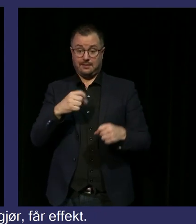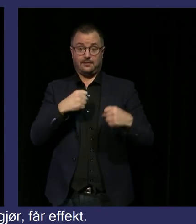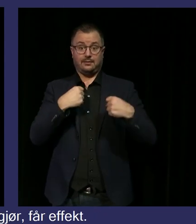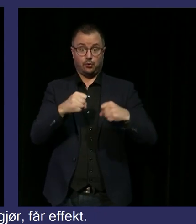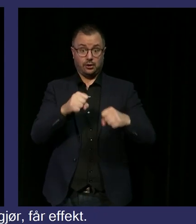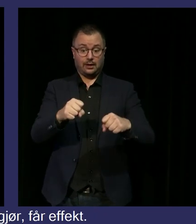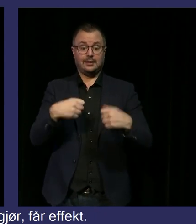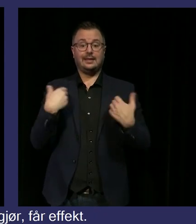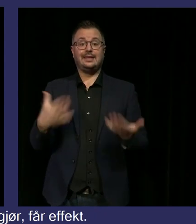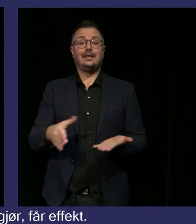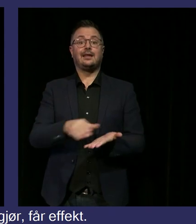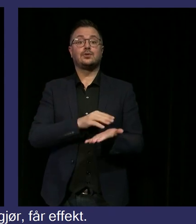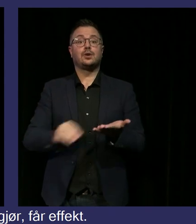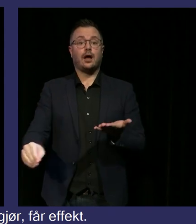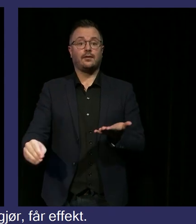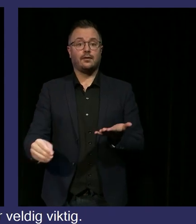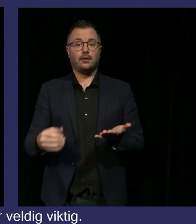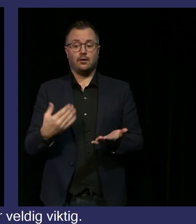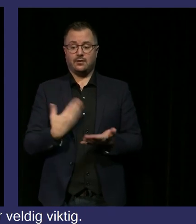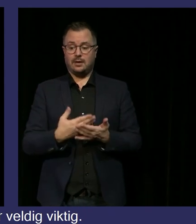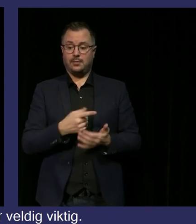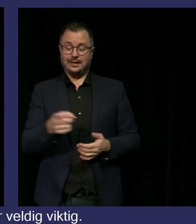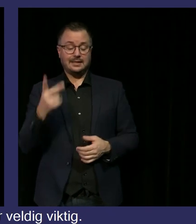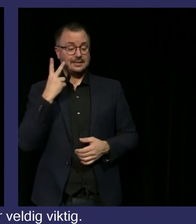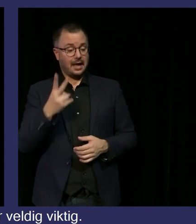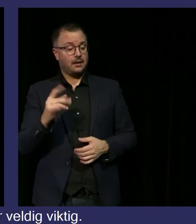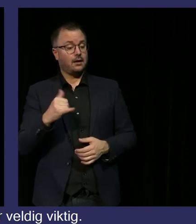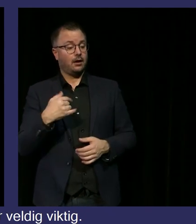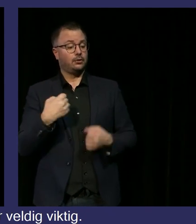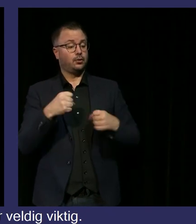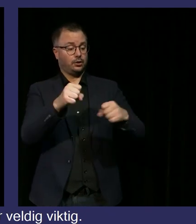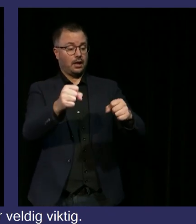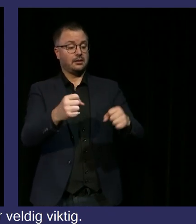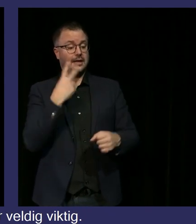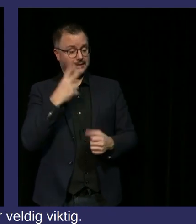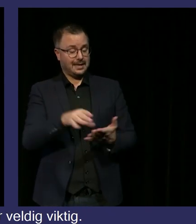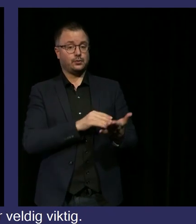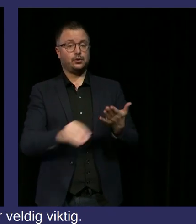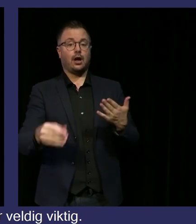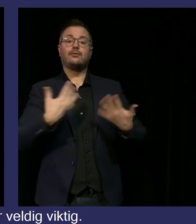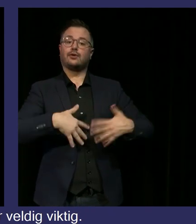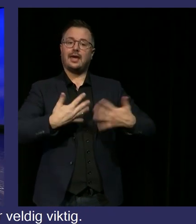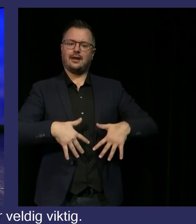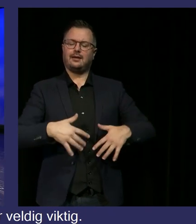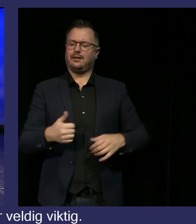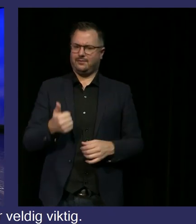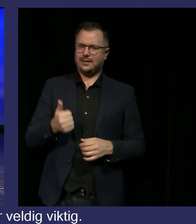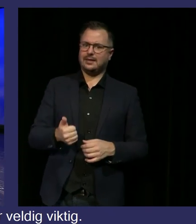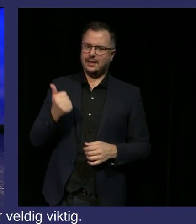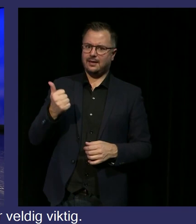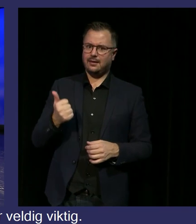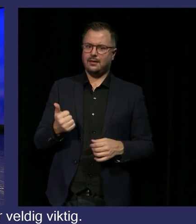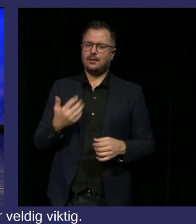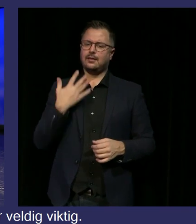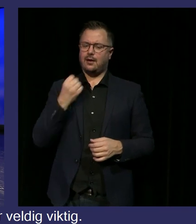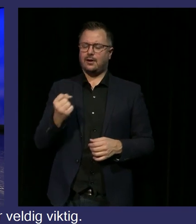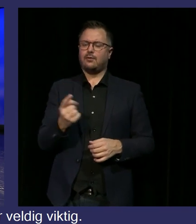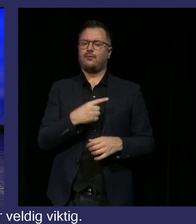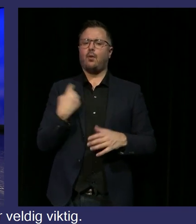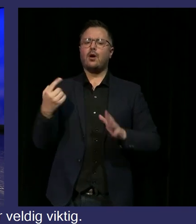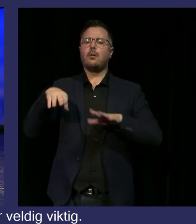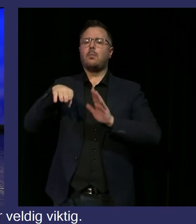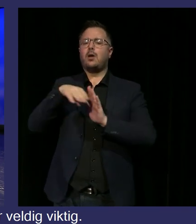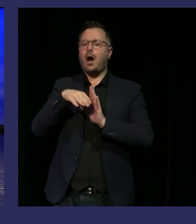måte ser at ja, jeg gjør faktisk noe som nytter, jeg bidrar, se her, det hjelper. Det veldig viktig. Så det har på en måte vært vår plan, og jeg tror